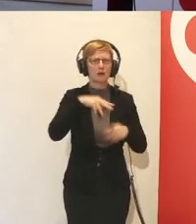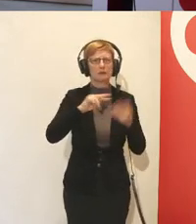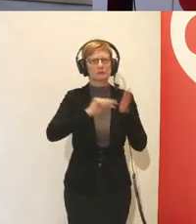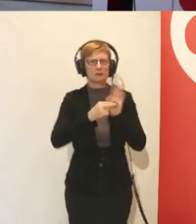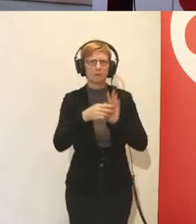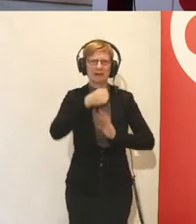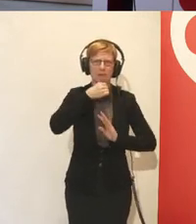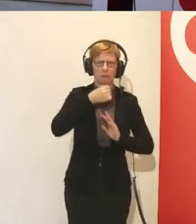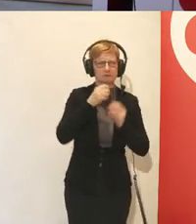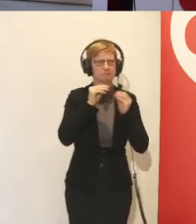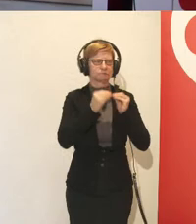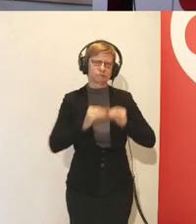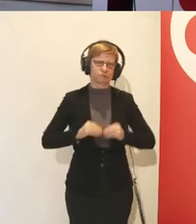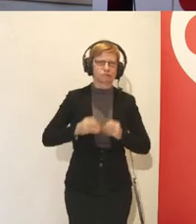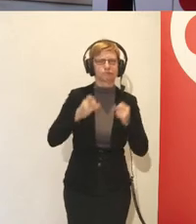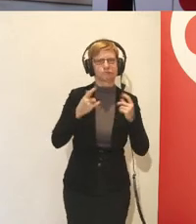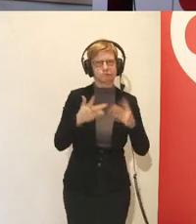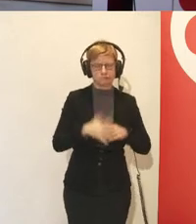dem